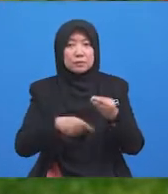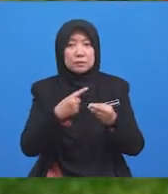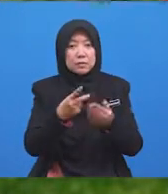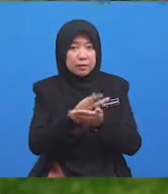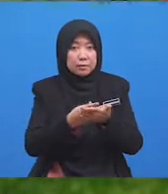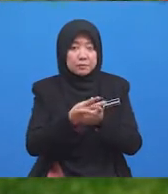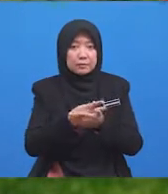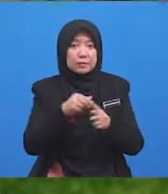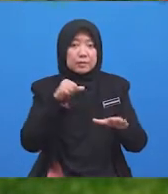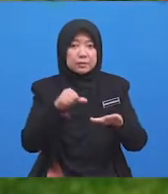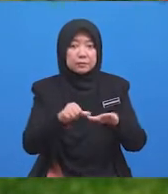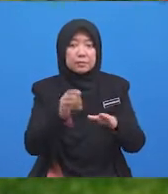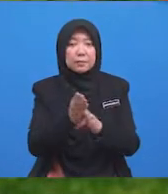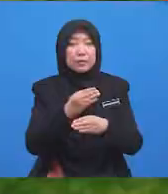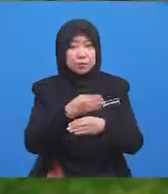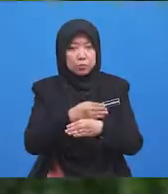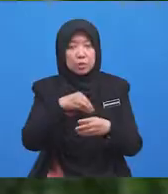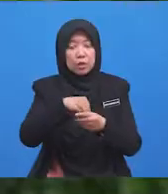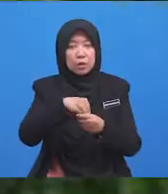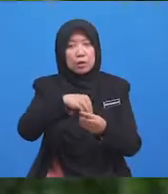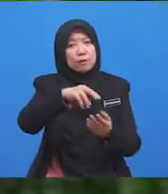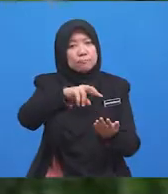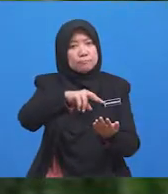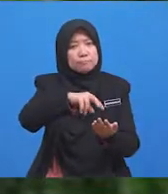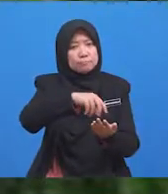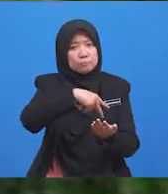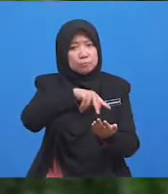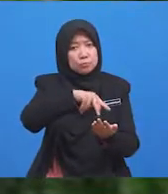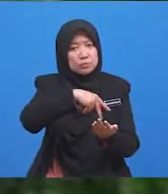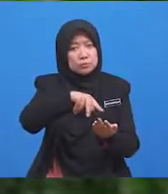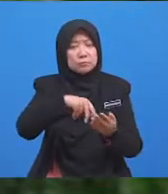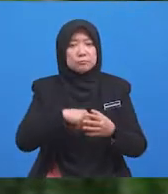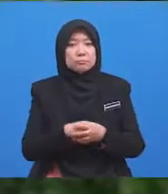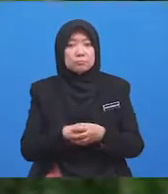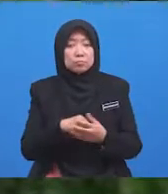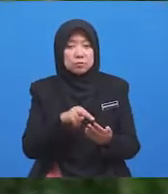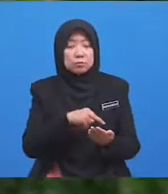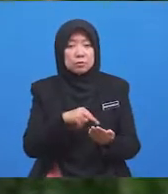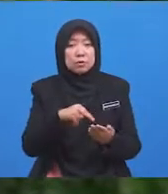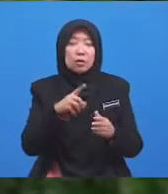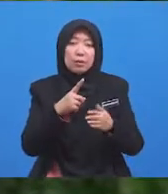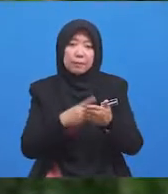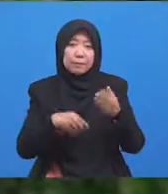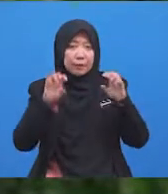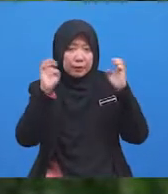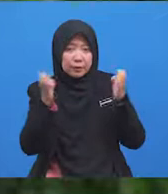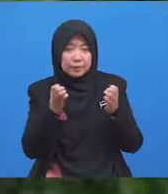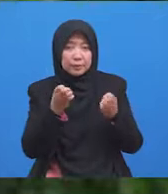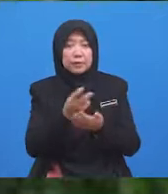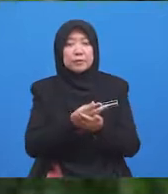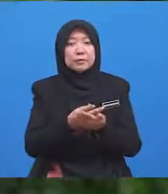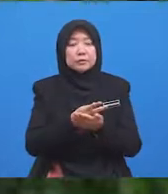aspek bentuk dalam sebuah puisi apakah bule elemen-elemen yang terdapat dalam kajian